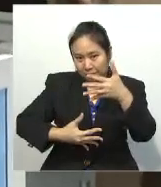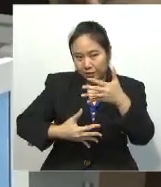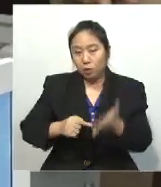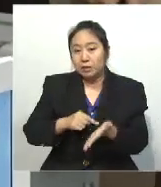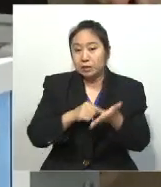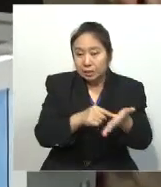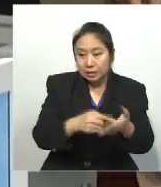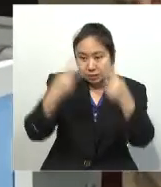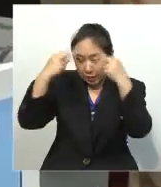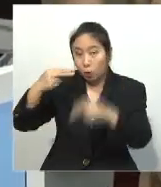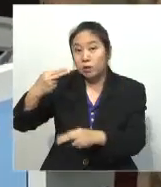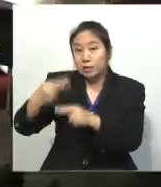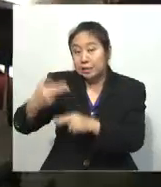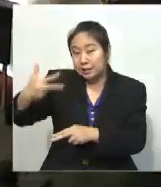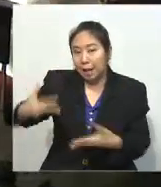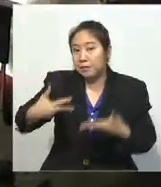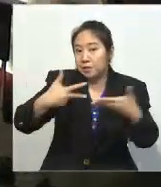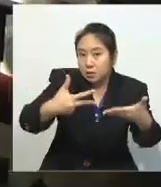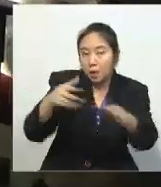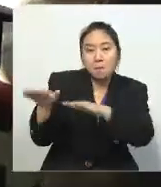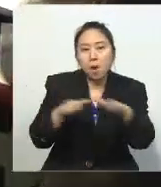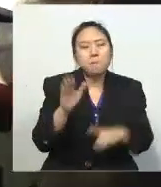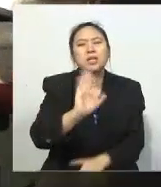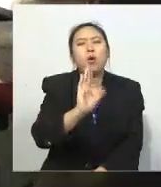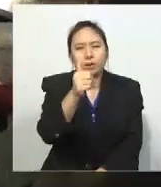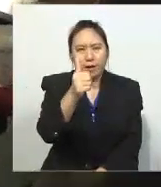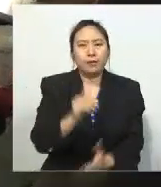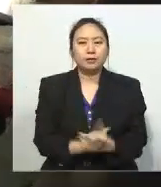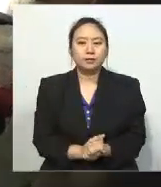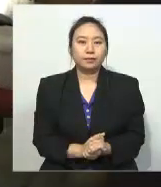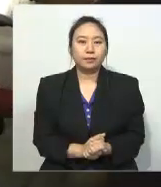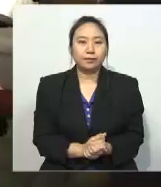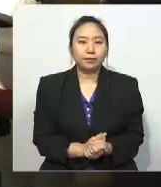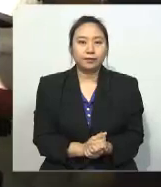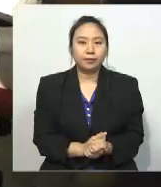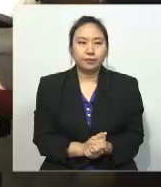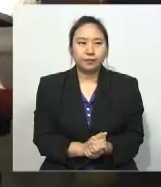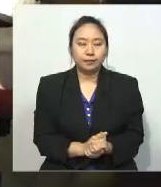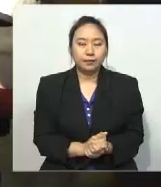พร้อมบัญชีนายกรัฐมนตรีก็ได้ครับฟังเสียงท่านรองเลขาธิการคณะกรรมการการเลือกตั้งครับ